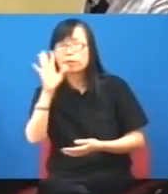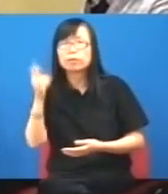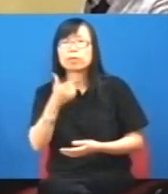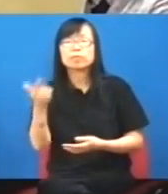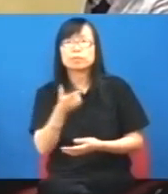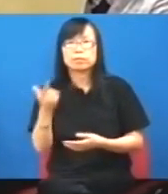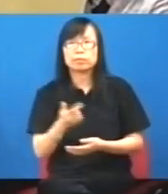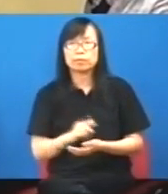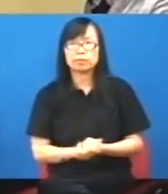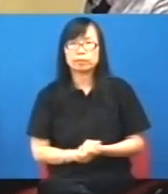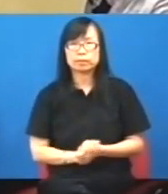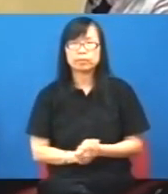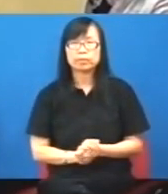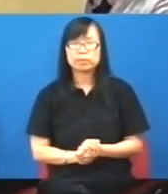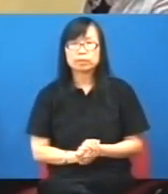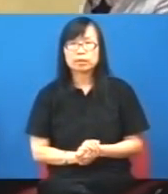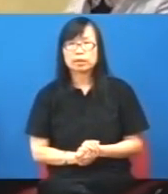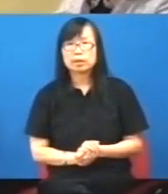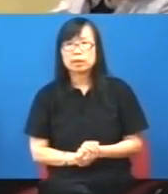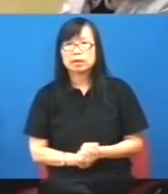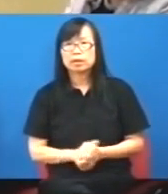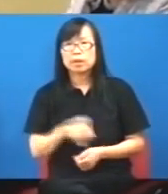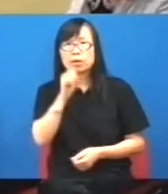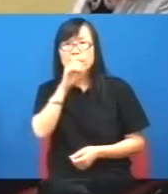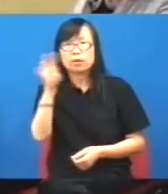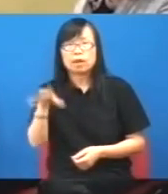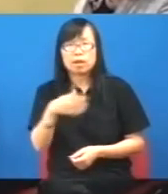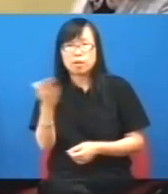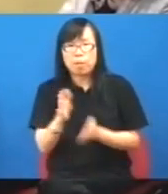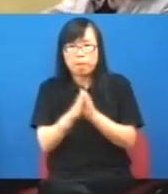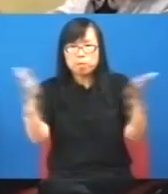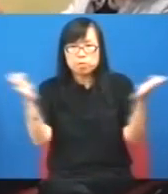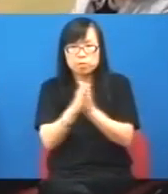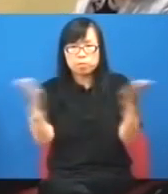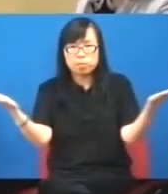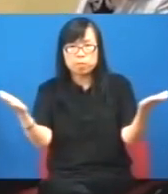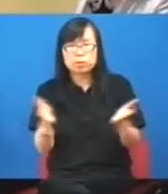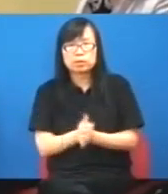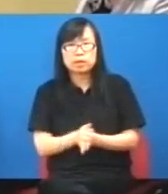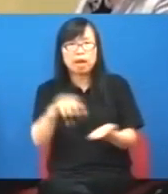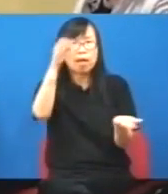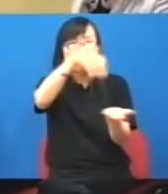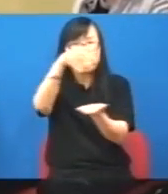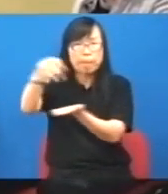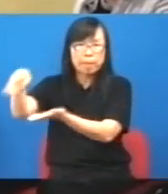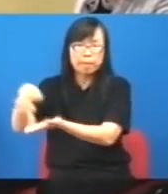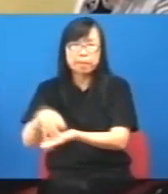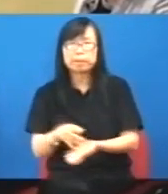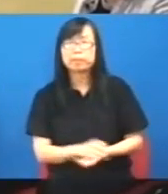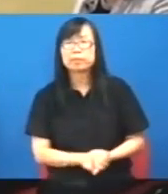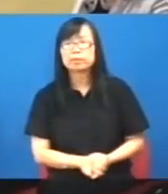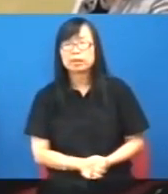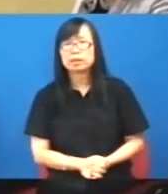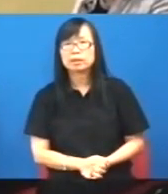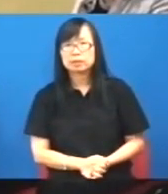唔係俾佢講。 係啦，邊個？ 佢講大把報紙要登啦，嗰啲大公民會排隊登啦，使乜驚咧？真係。 呢個